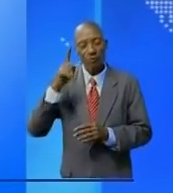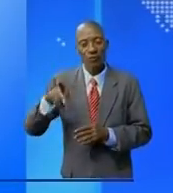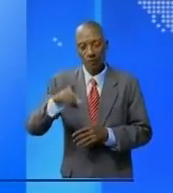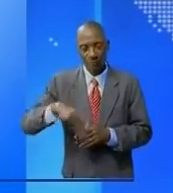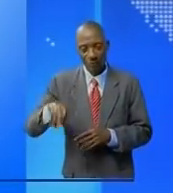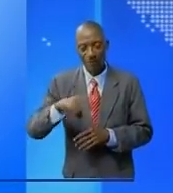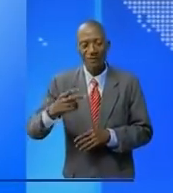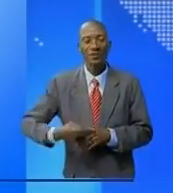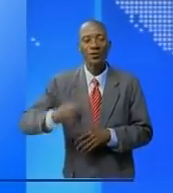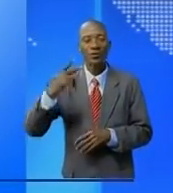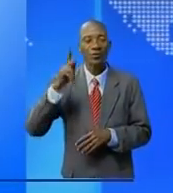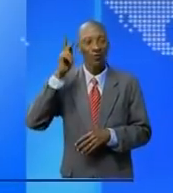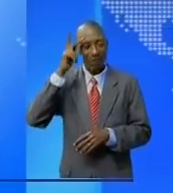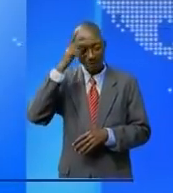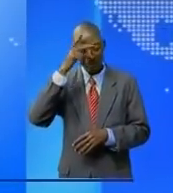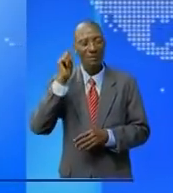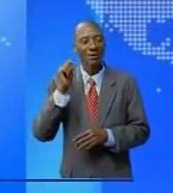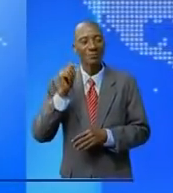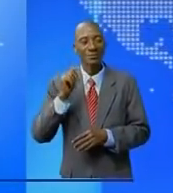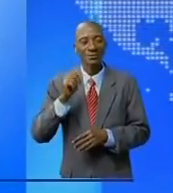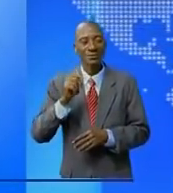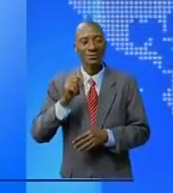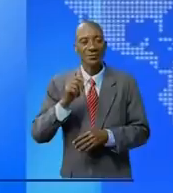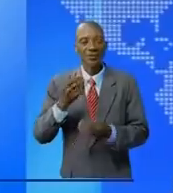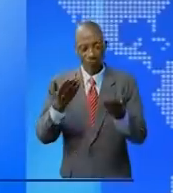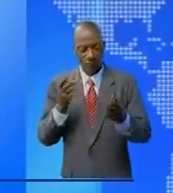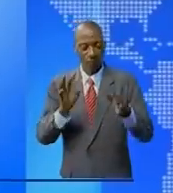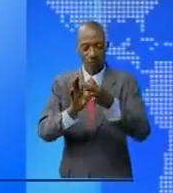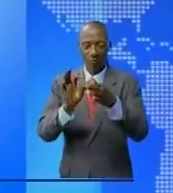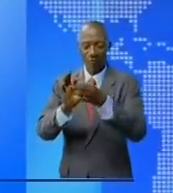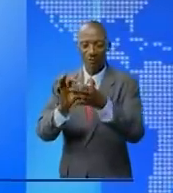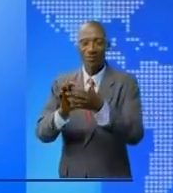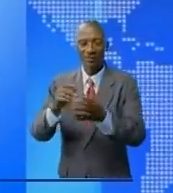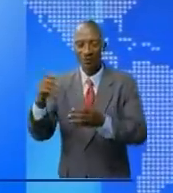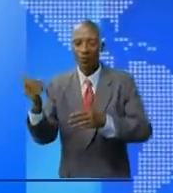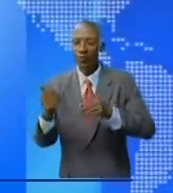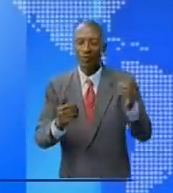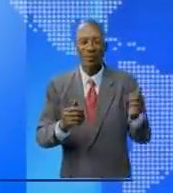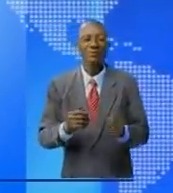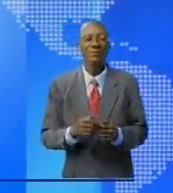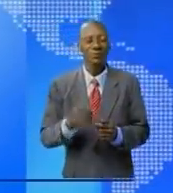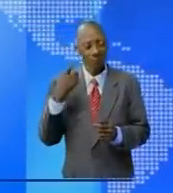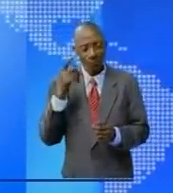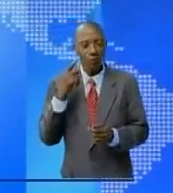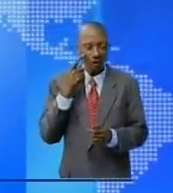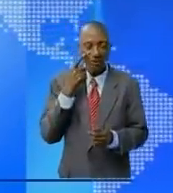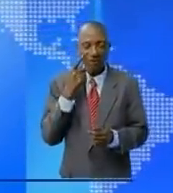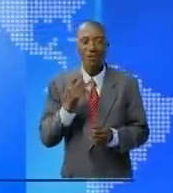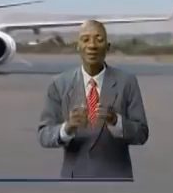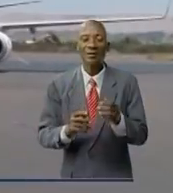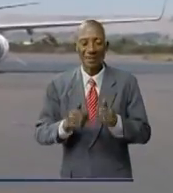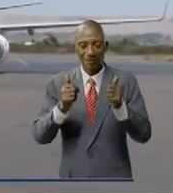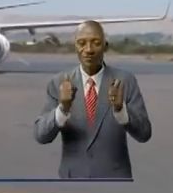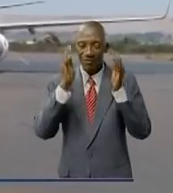développement de sa province. Il a dit à sa descente d'avion à l'aéroport de la Luano des propos recueillis par Didier Mumba.